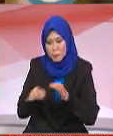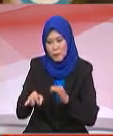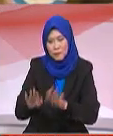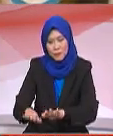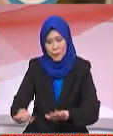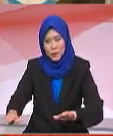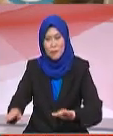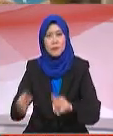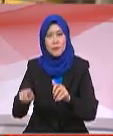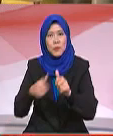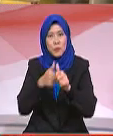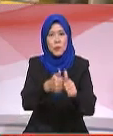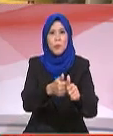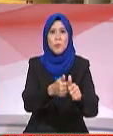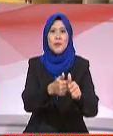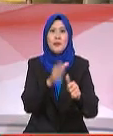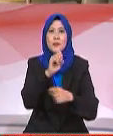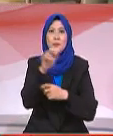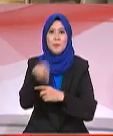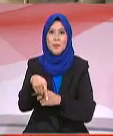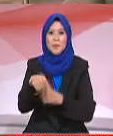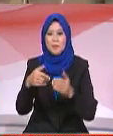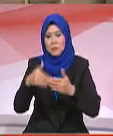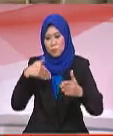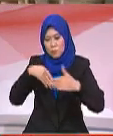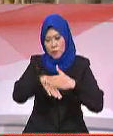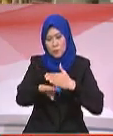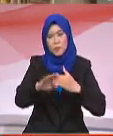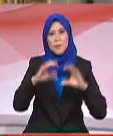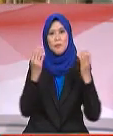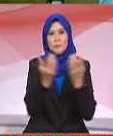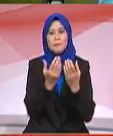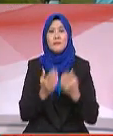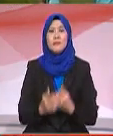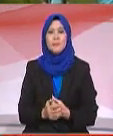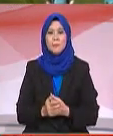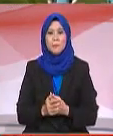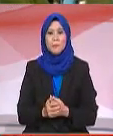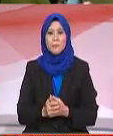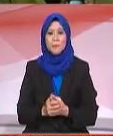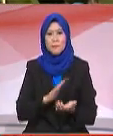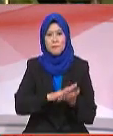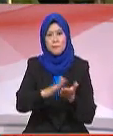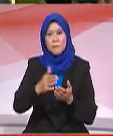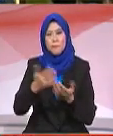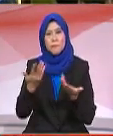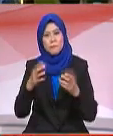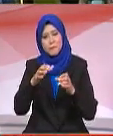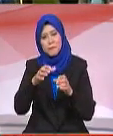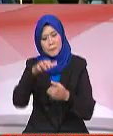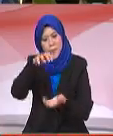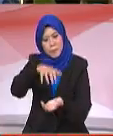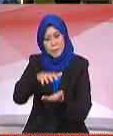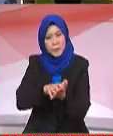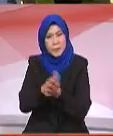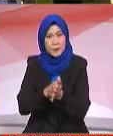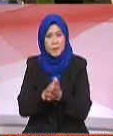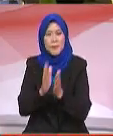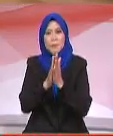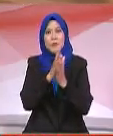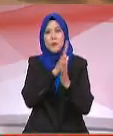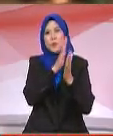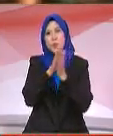mematuhi SOP sebelum pelajar masuk. Kami akan sanitize pula budak-budak itu, pakai sanitizer. Kami memang akan beraturlah